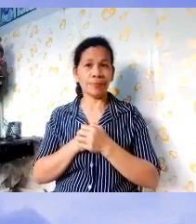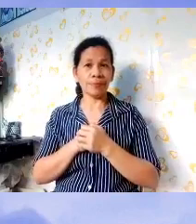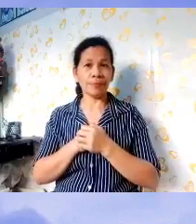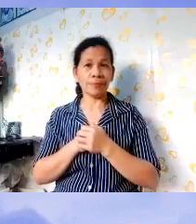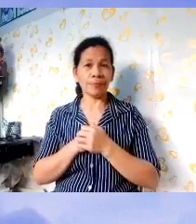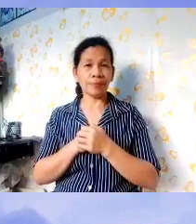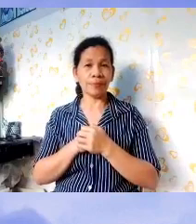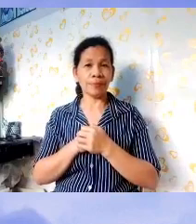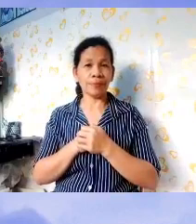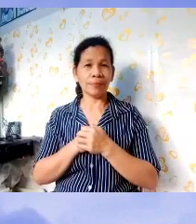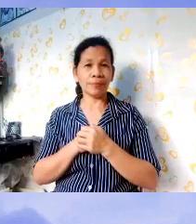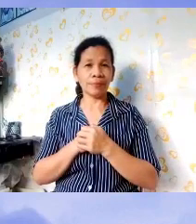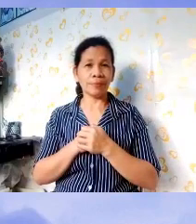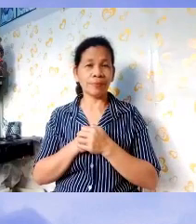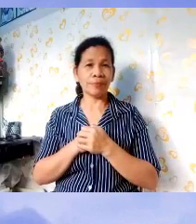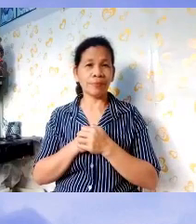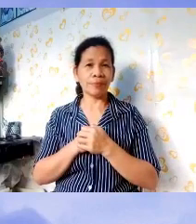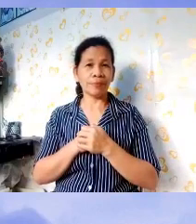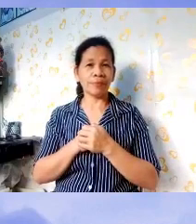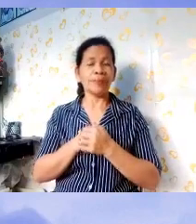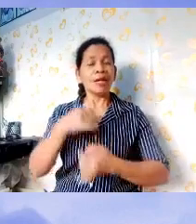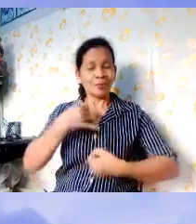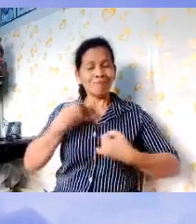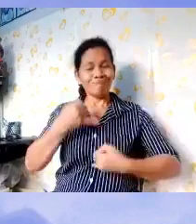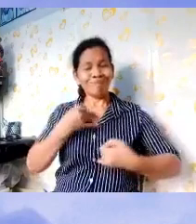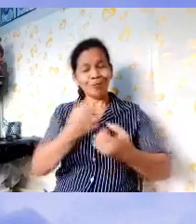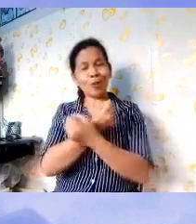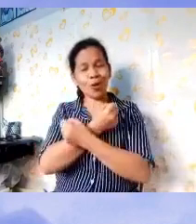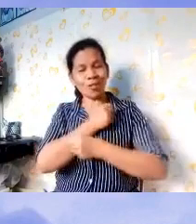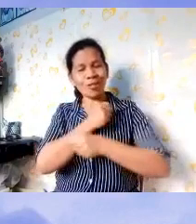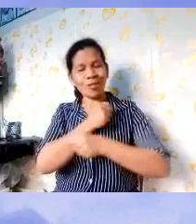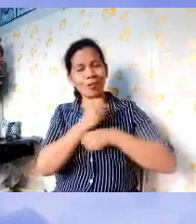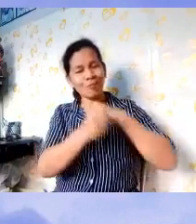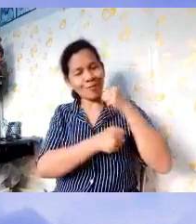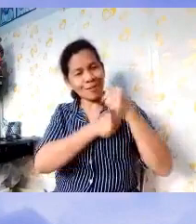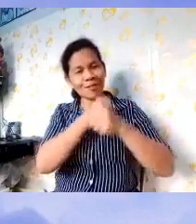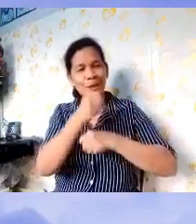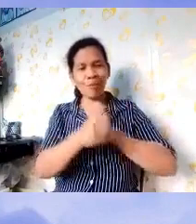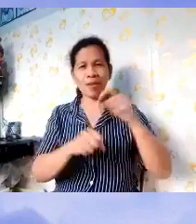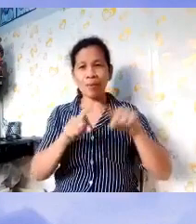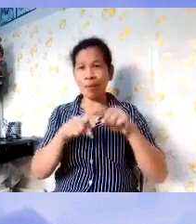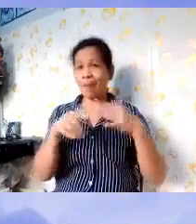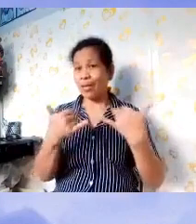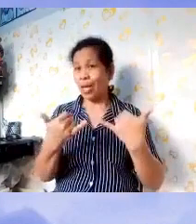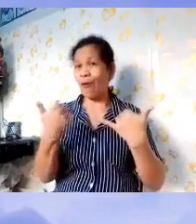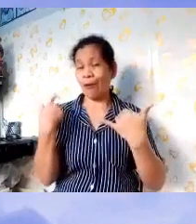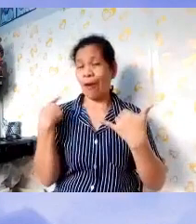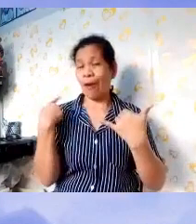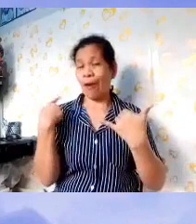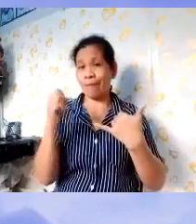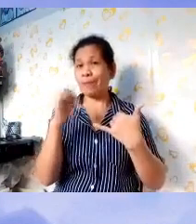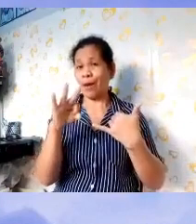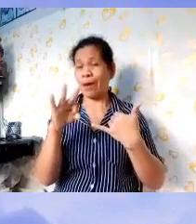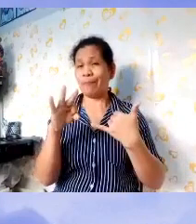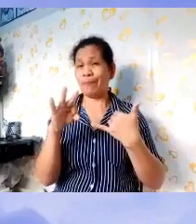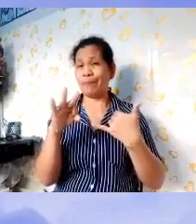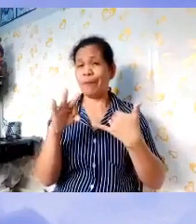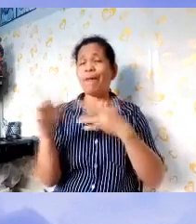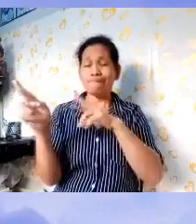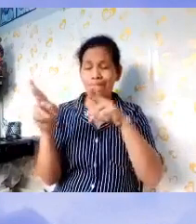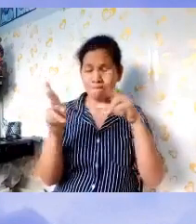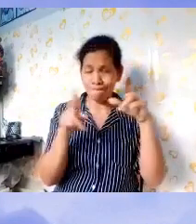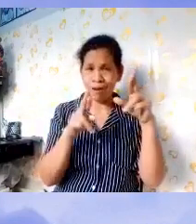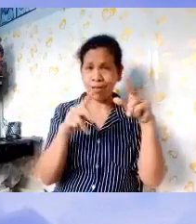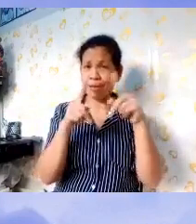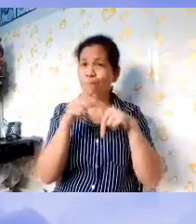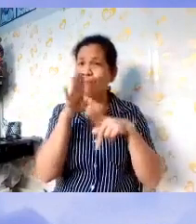of the spirit, joy, love, long suffering, so yan po. Ngayon po, pagka talagang ready na